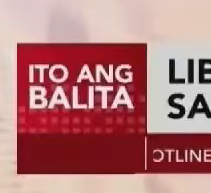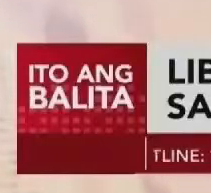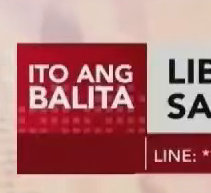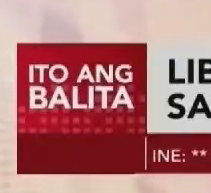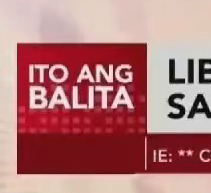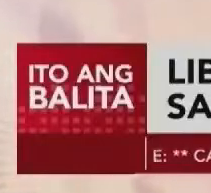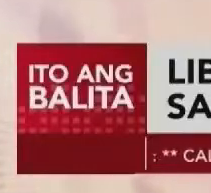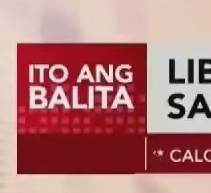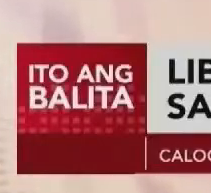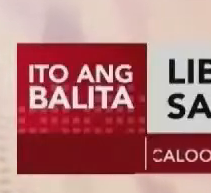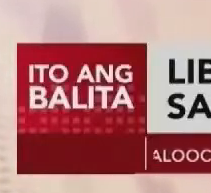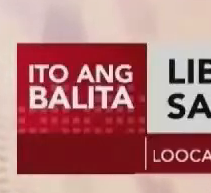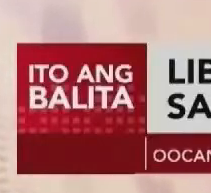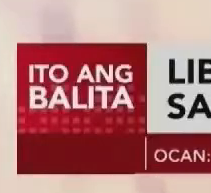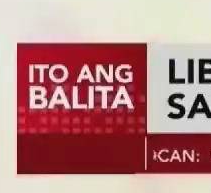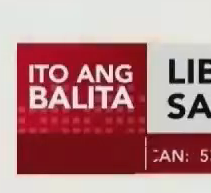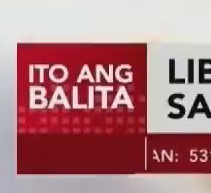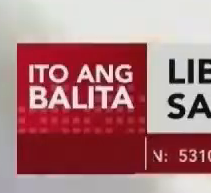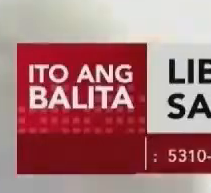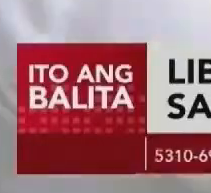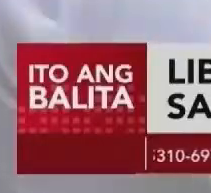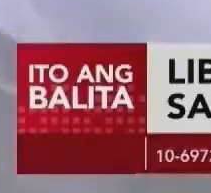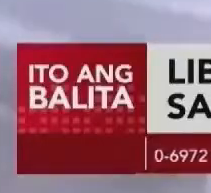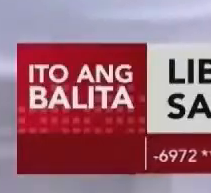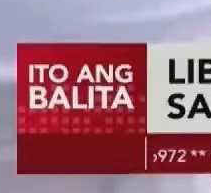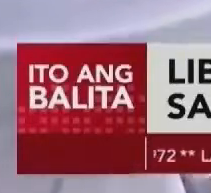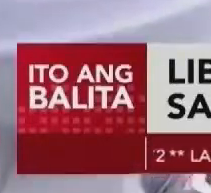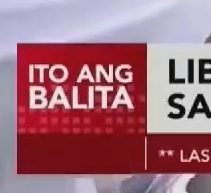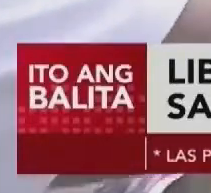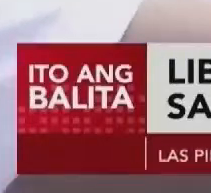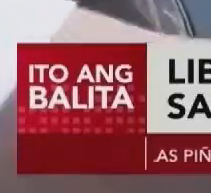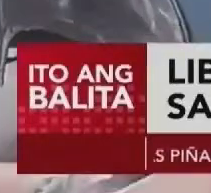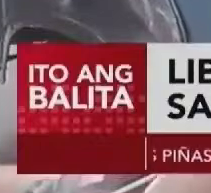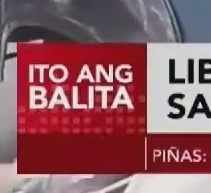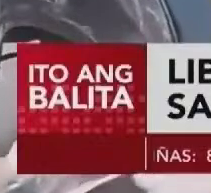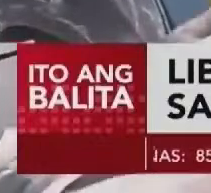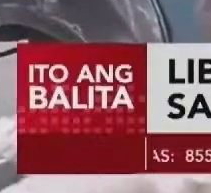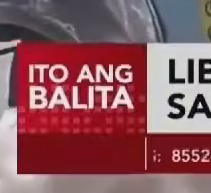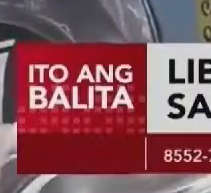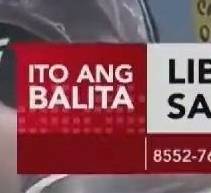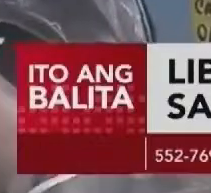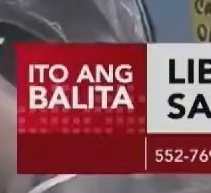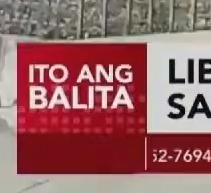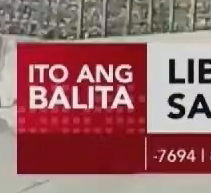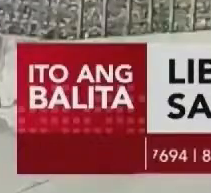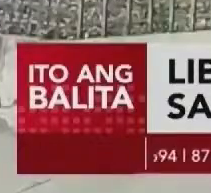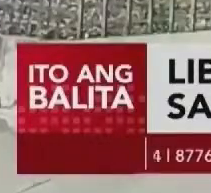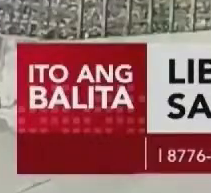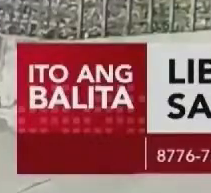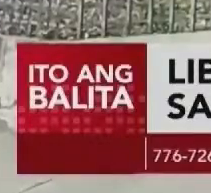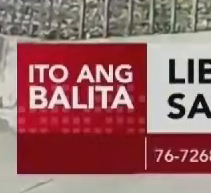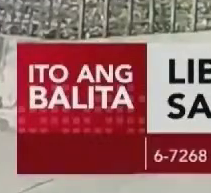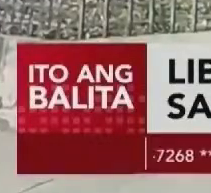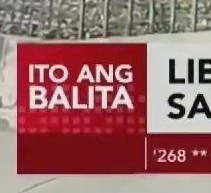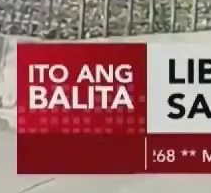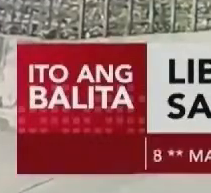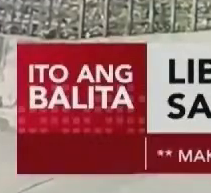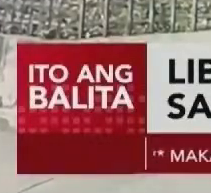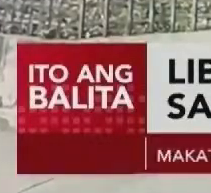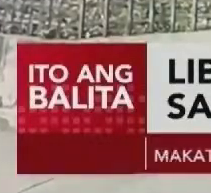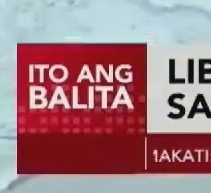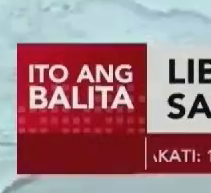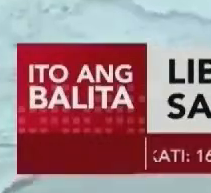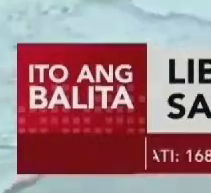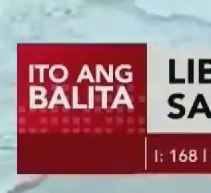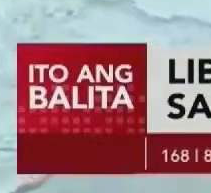ng merienda, meron na pong ganito. Bukod dito, lugaw at lumpia naman ang naipamahagi ng MCGI sa Barangay 1 sa